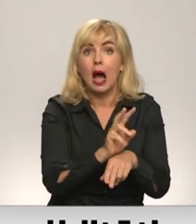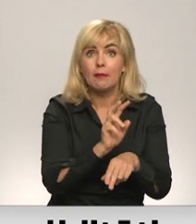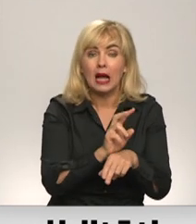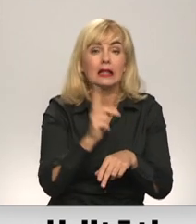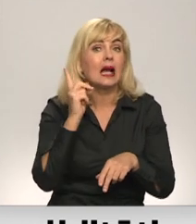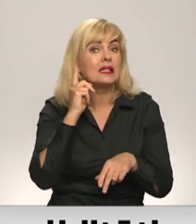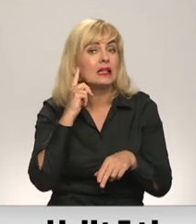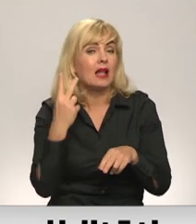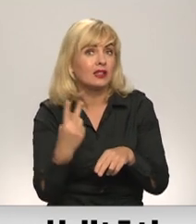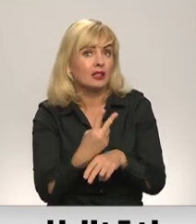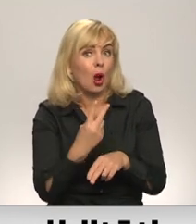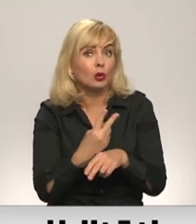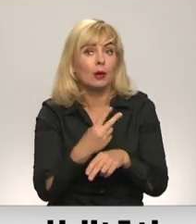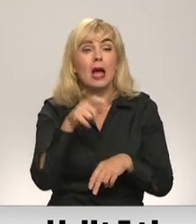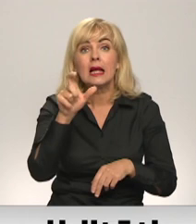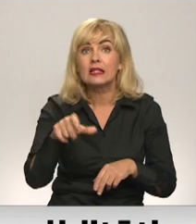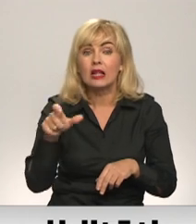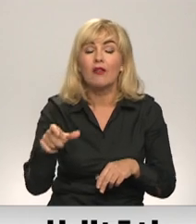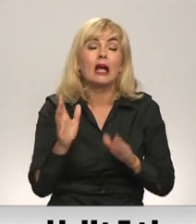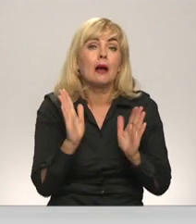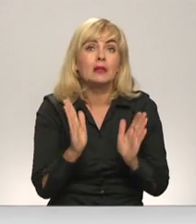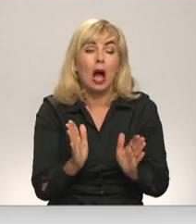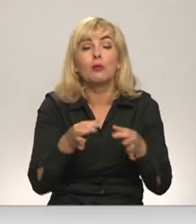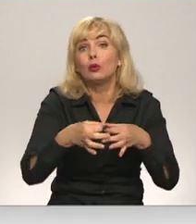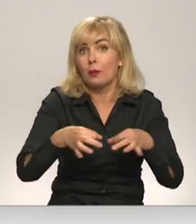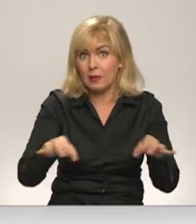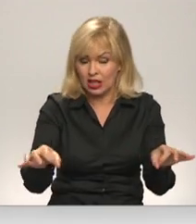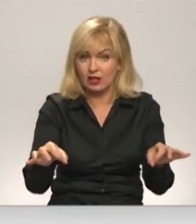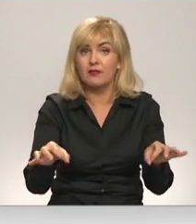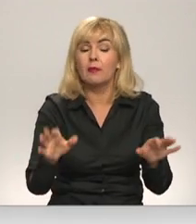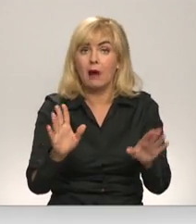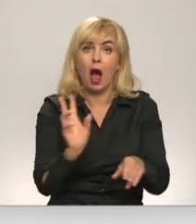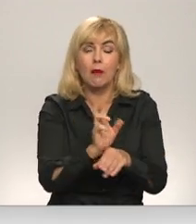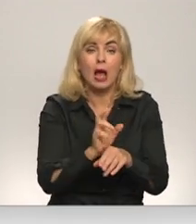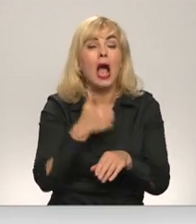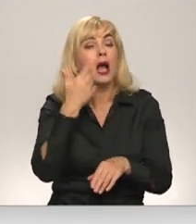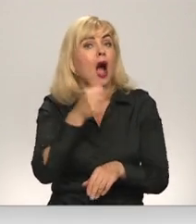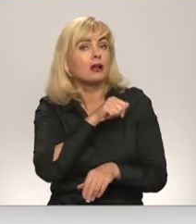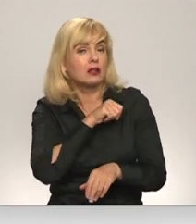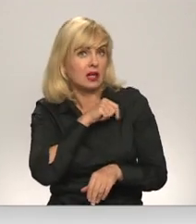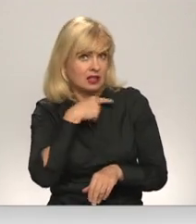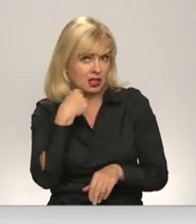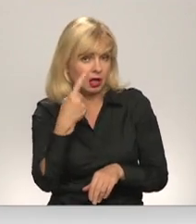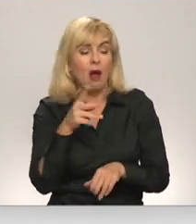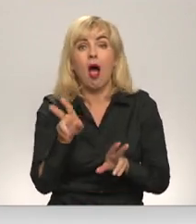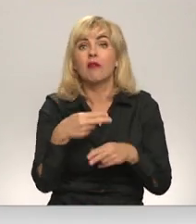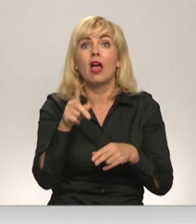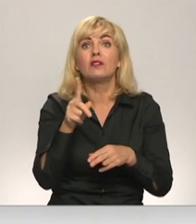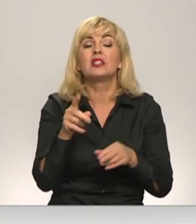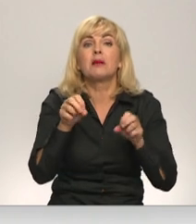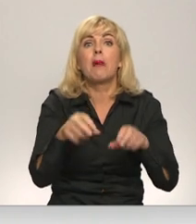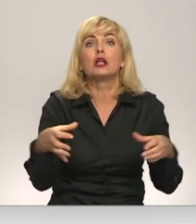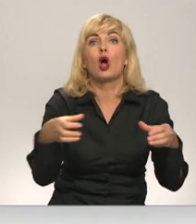ar dzirdes traucējumiem. Cilvēkam ir jābūt tādai brīvībai apmeklēt, kad es gribu, nevis tad, kad man jāiet ar grupu kopā. Ja